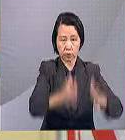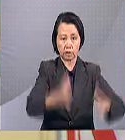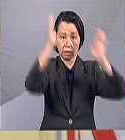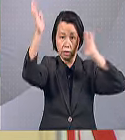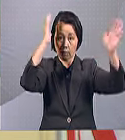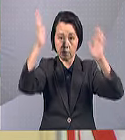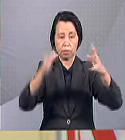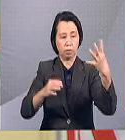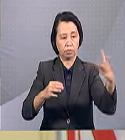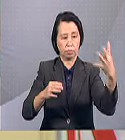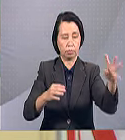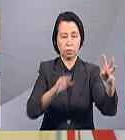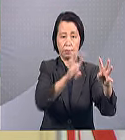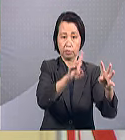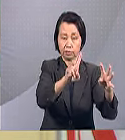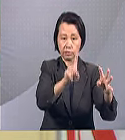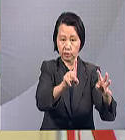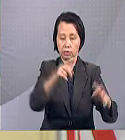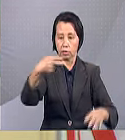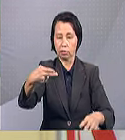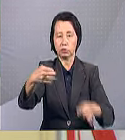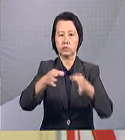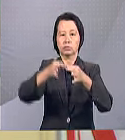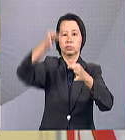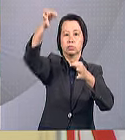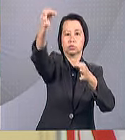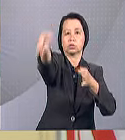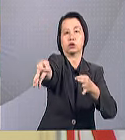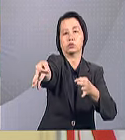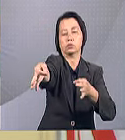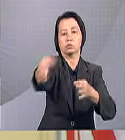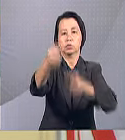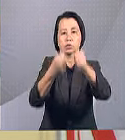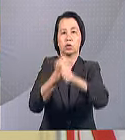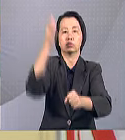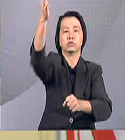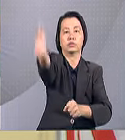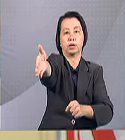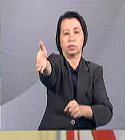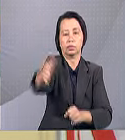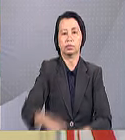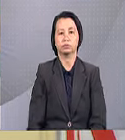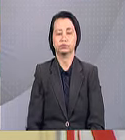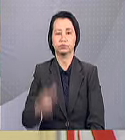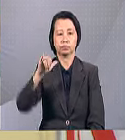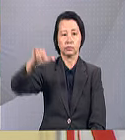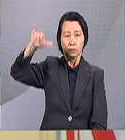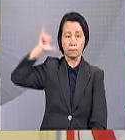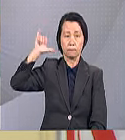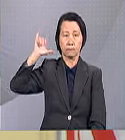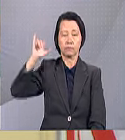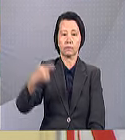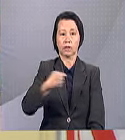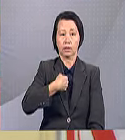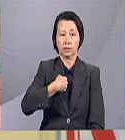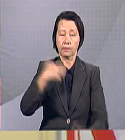haji 1441 Hijrah adalah ditangguhkan ke tahun hadapan. Semalam